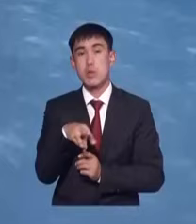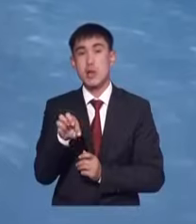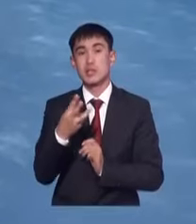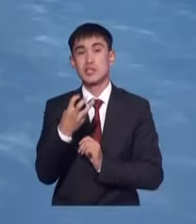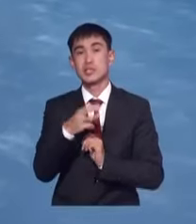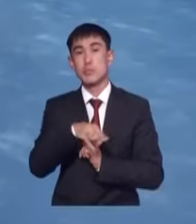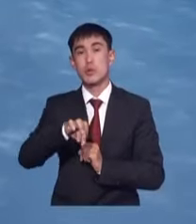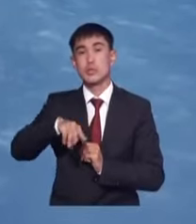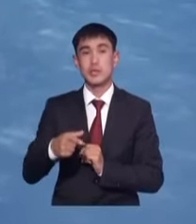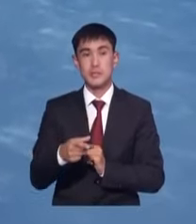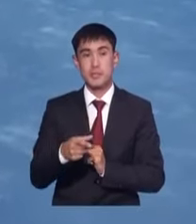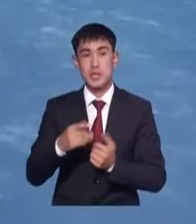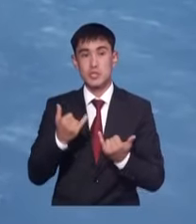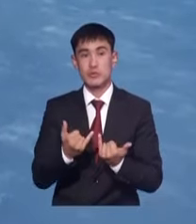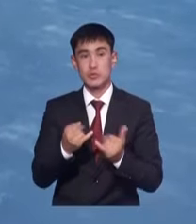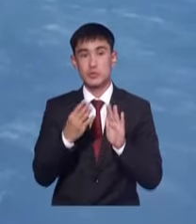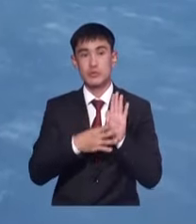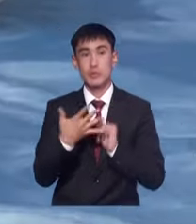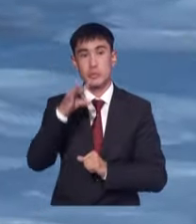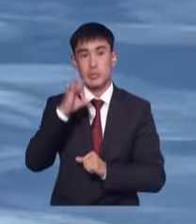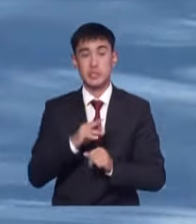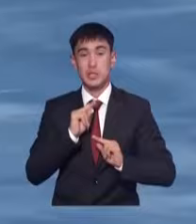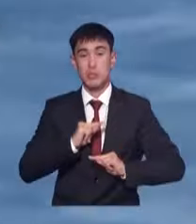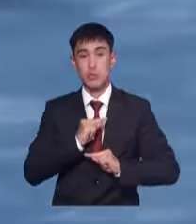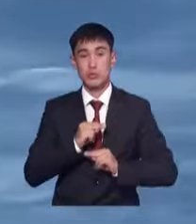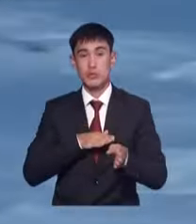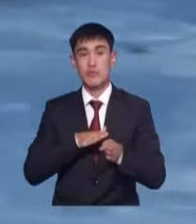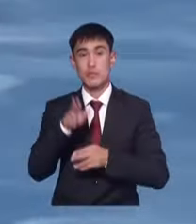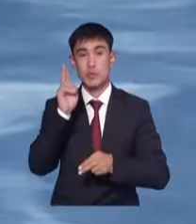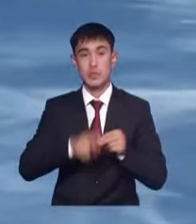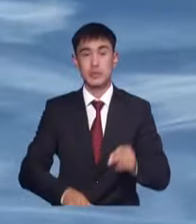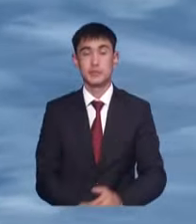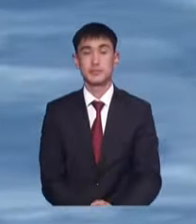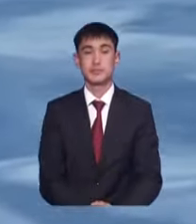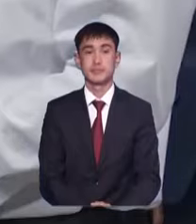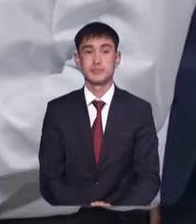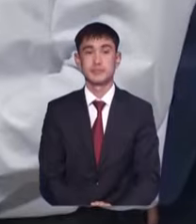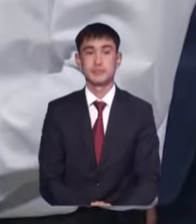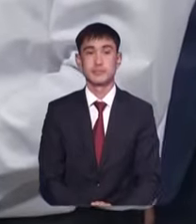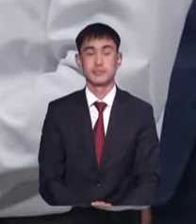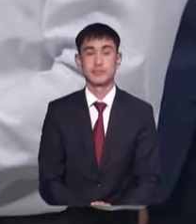300 миллионов тенге. Сегодня 95% работы уже завершены.